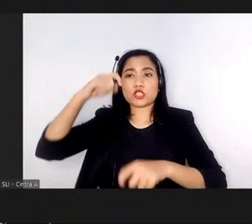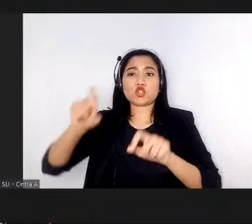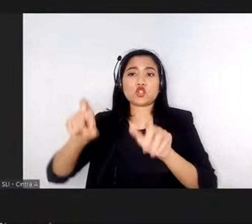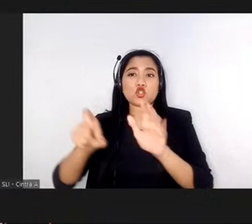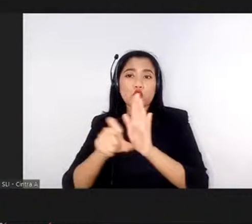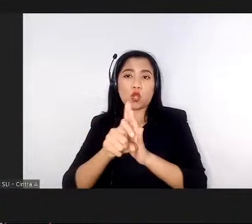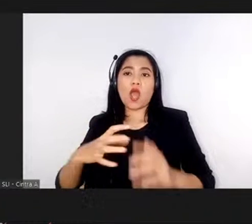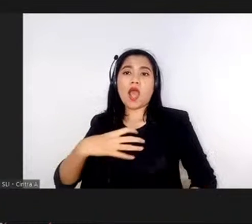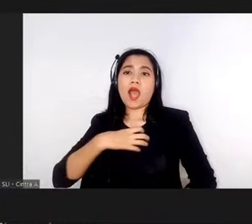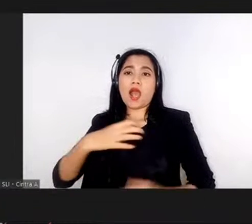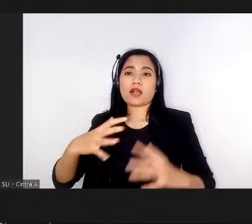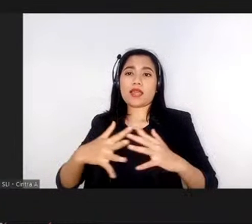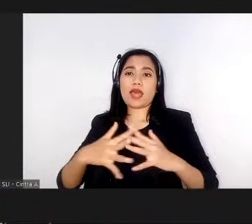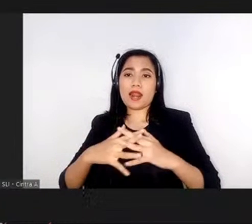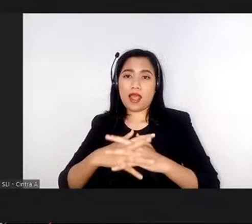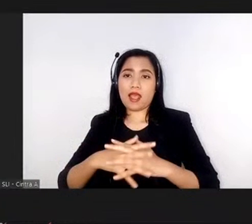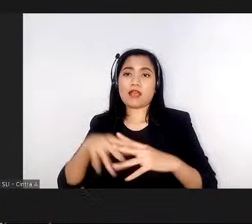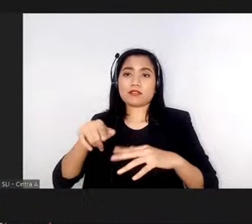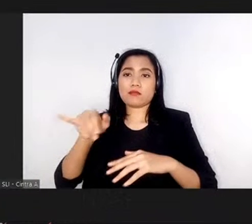prosesnya